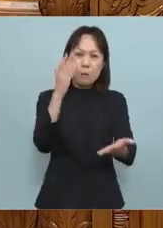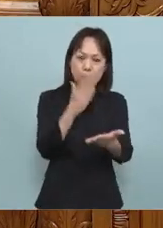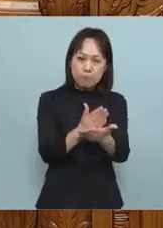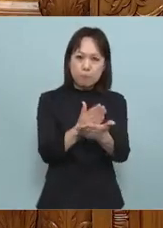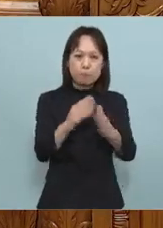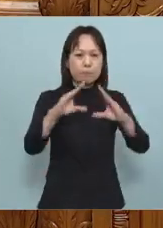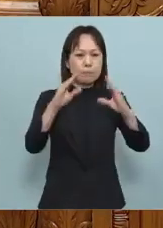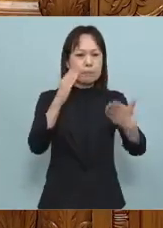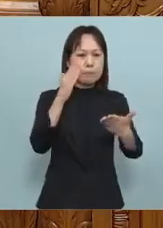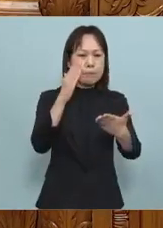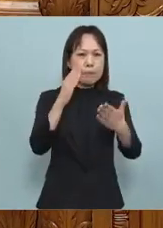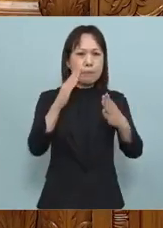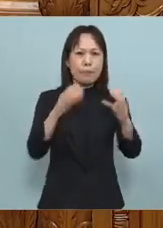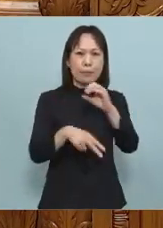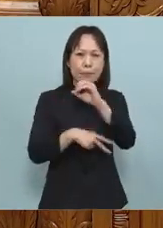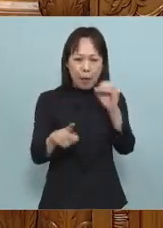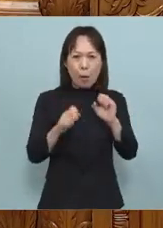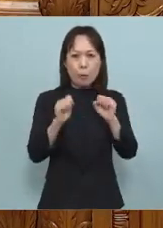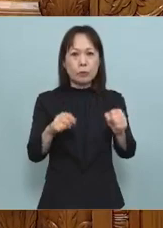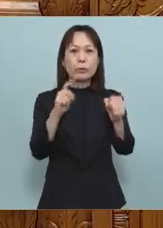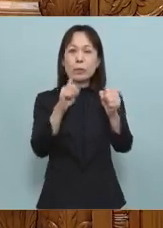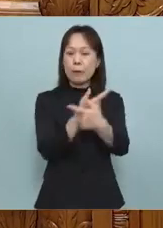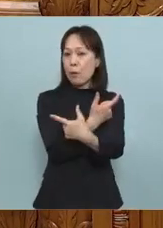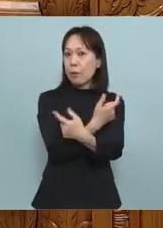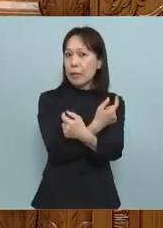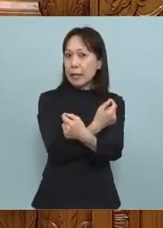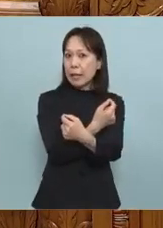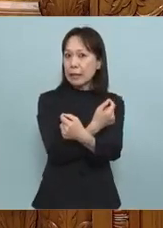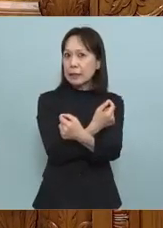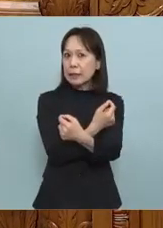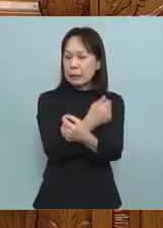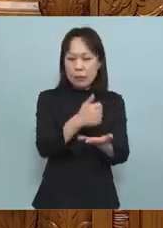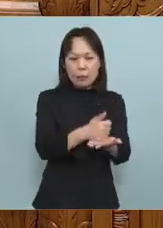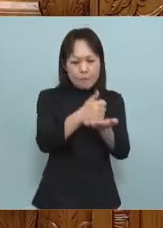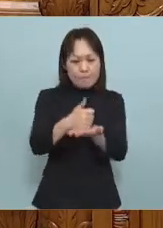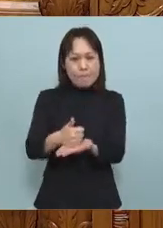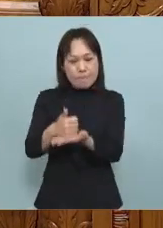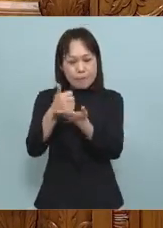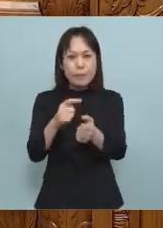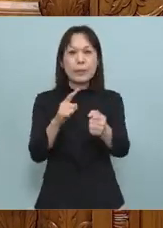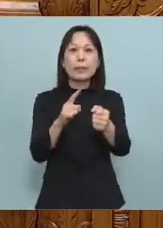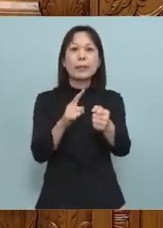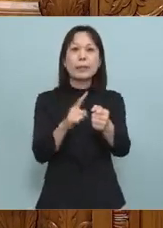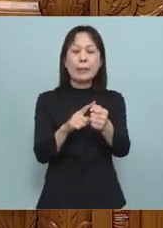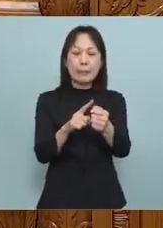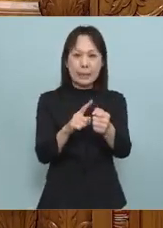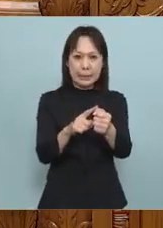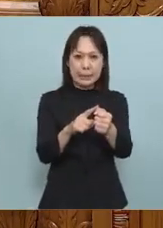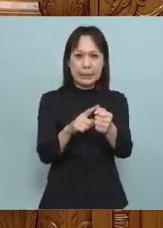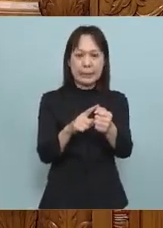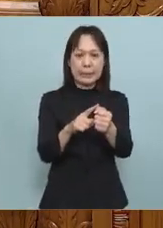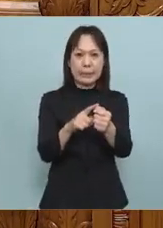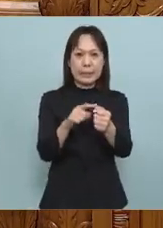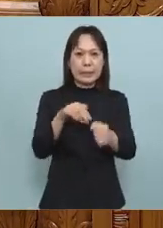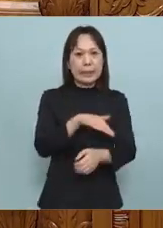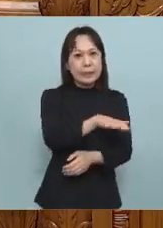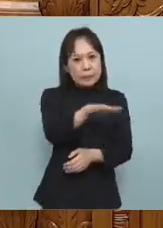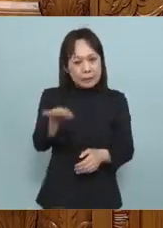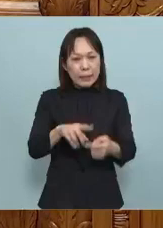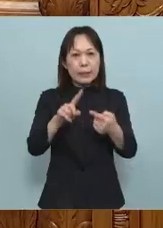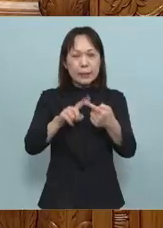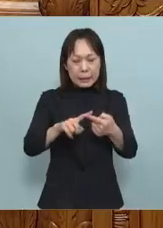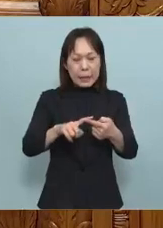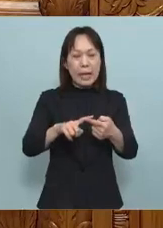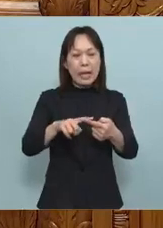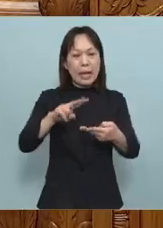また、互いの性を尊重する人間関係を築くために、科学的で包括的な性教育